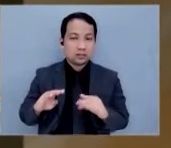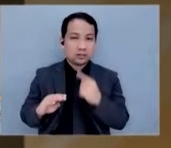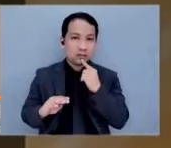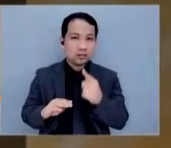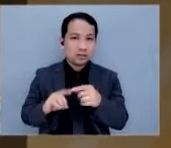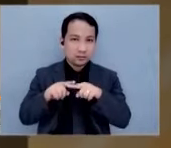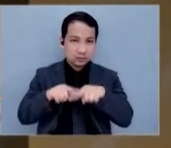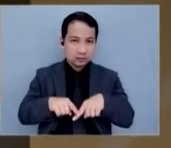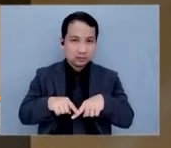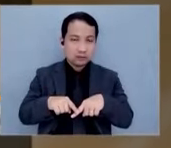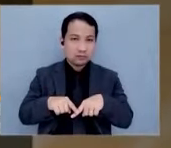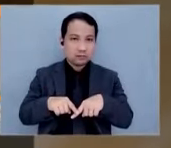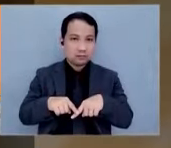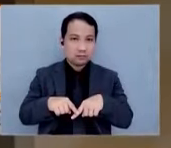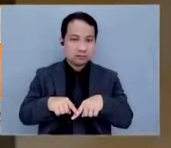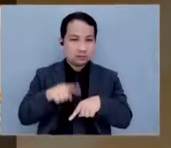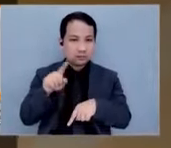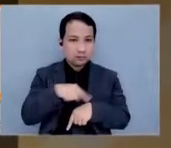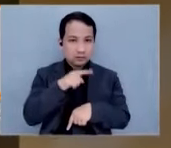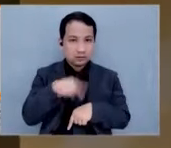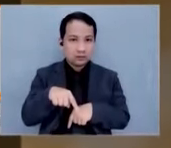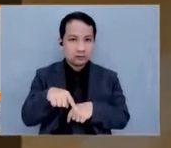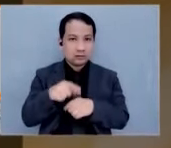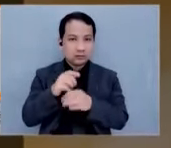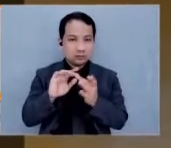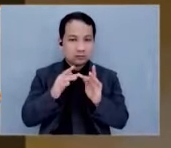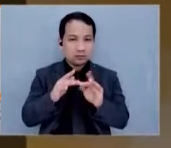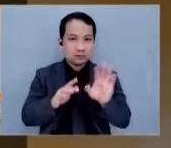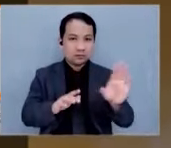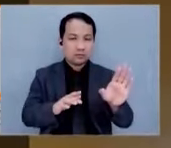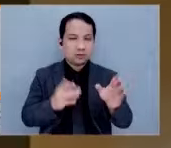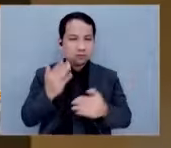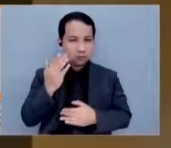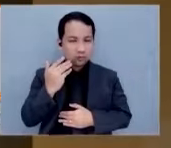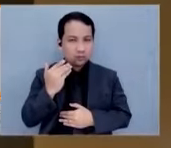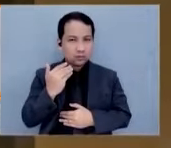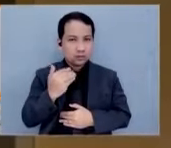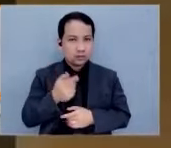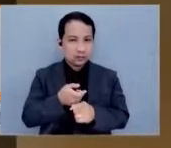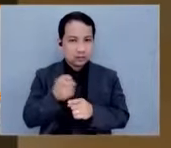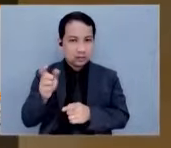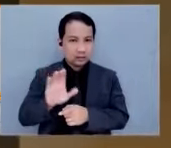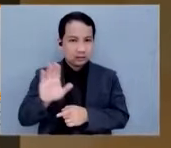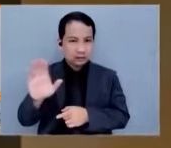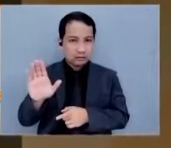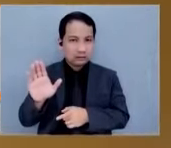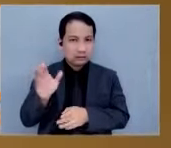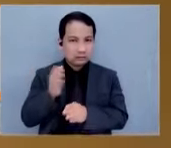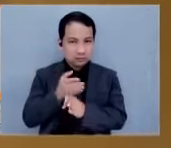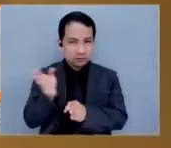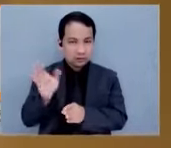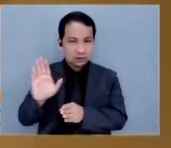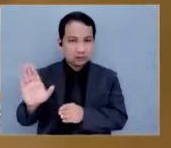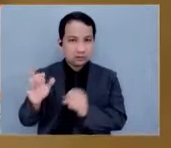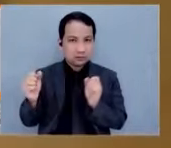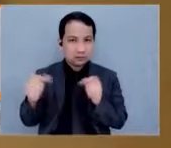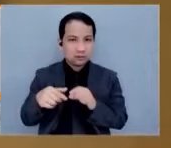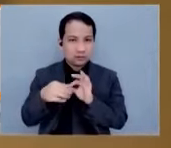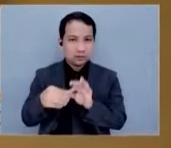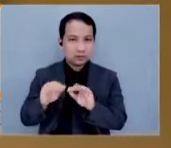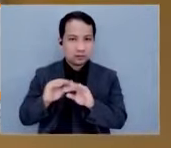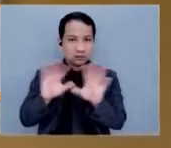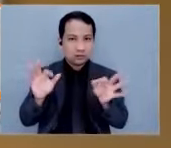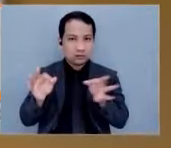mga maseselang netizen sa intrigang pagpapasaring umano ni Rita. Sa isang comment, nilinaw naman ni Rita